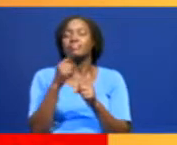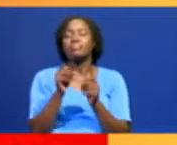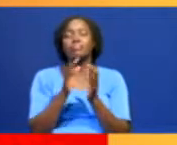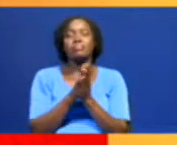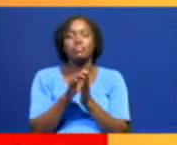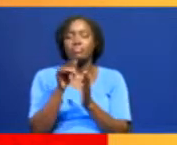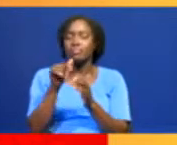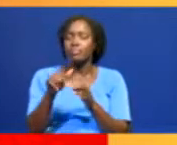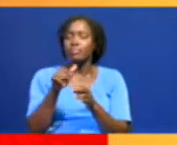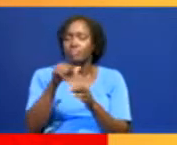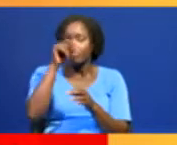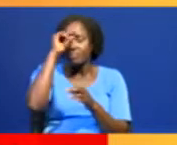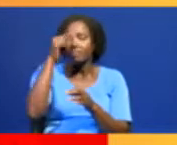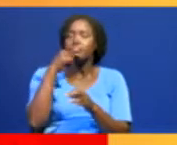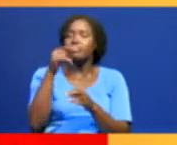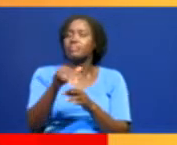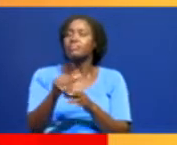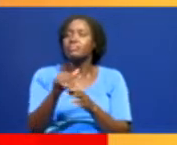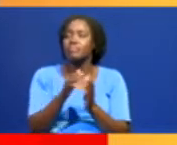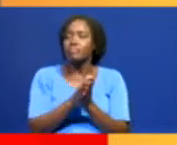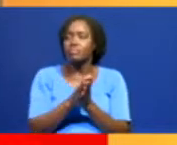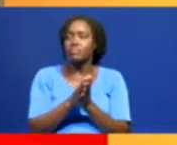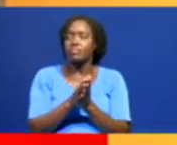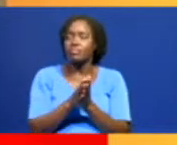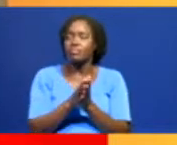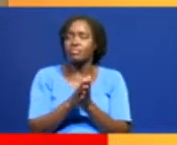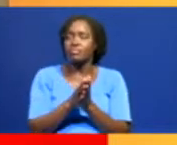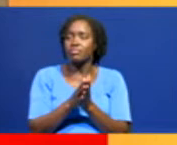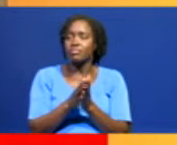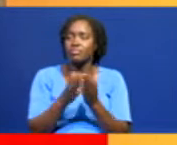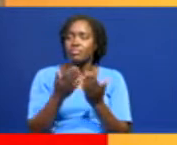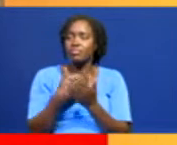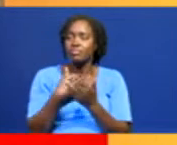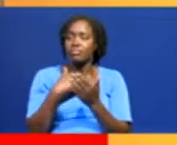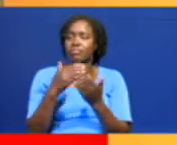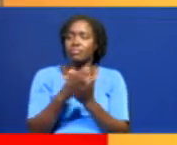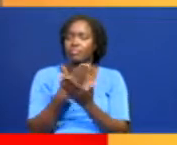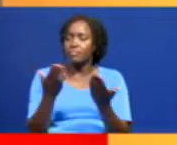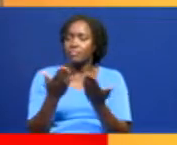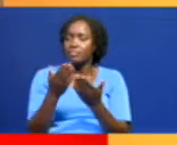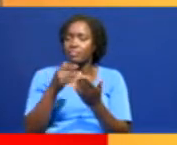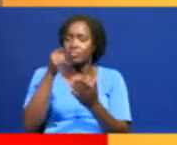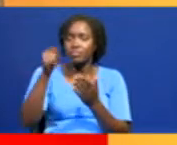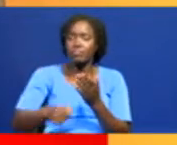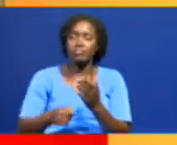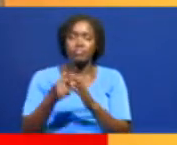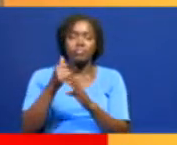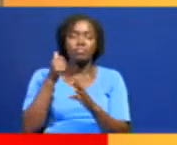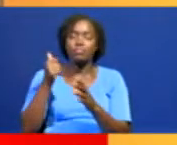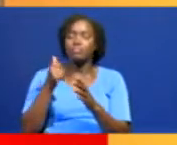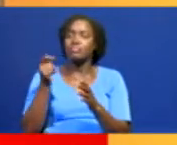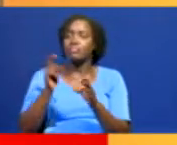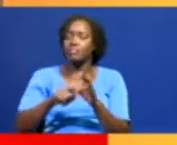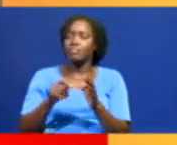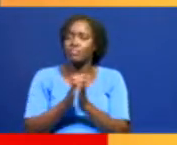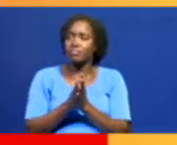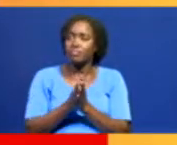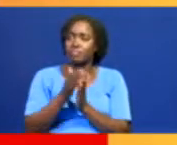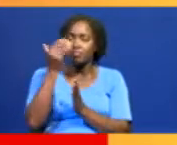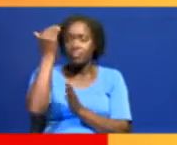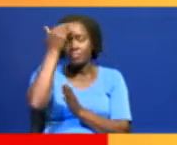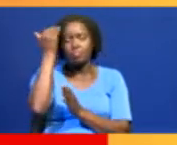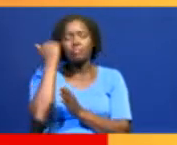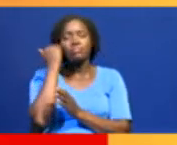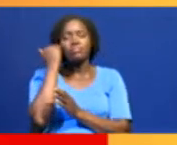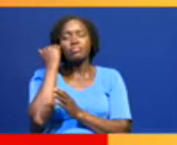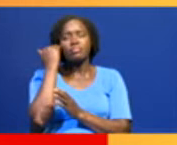serikali ilipoingia pia ikasema kwamba kuna zile wale judges ambao walikuwa wamekatazwa kuingia, na kwa hivyo kotini zetu haikuwa